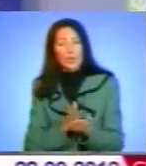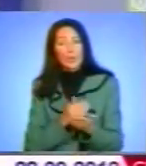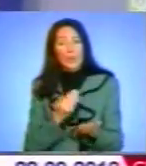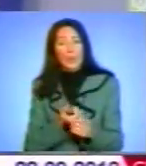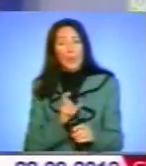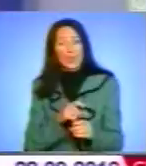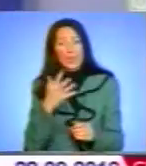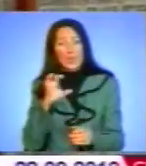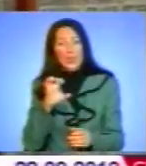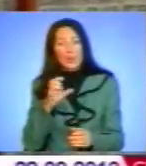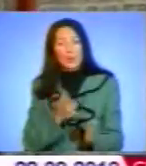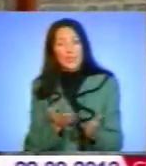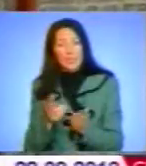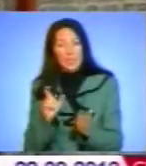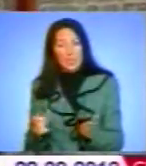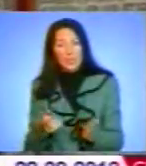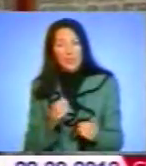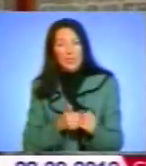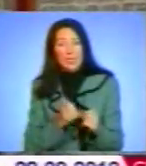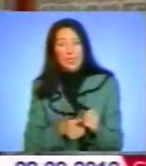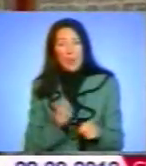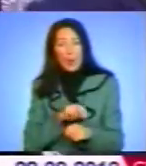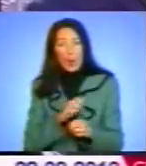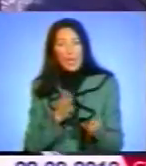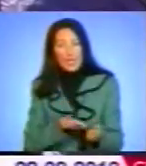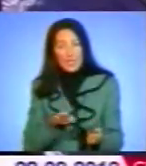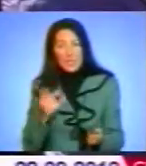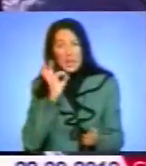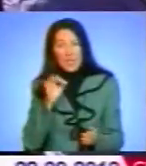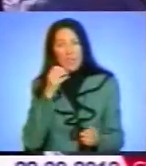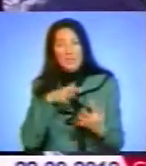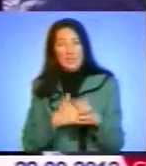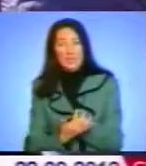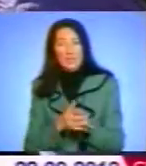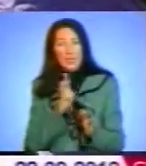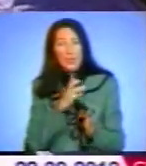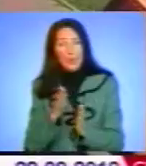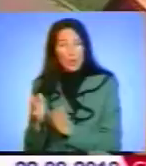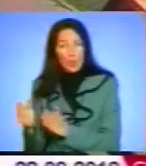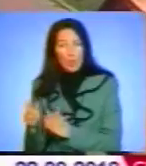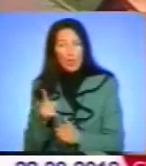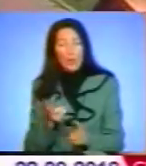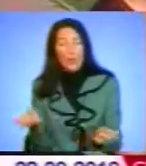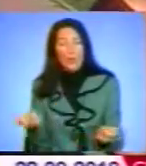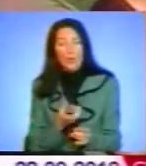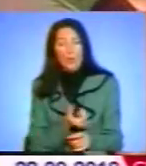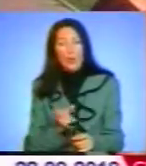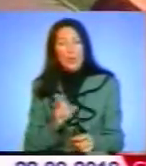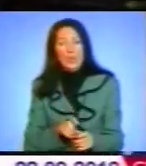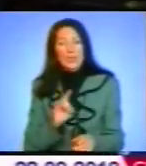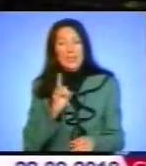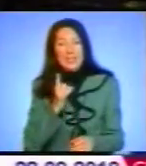читачів. Частіше за книгами приходять діти, каже сільський бібліотекар Світлана Вихор. Тому потрібно більше дитячої